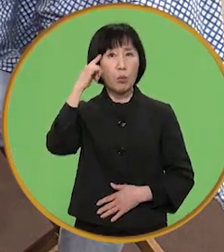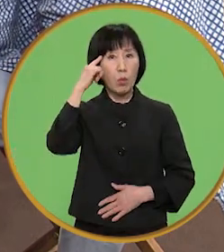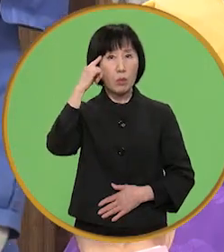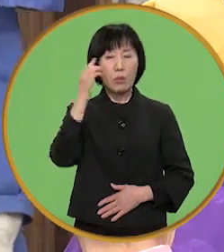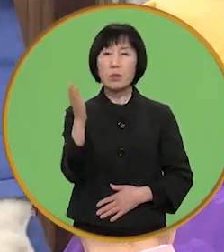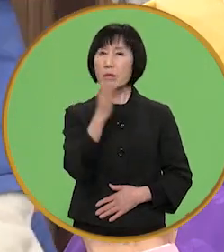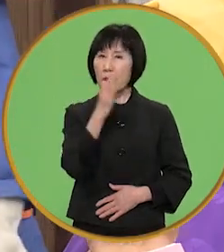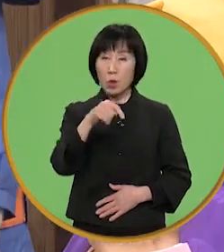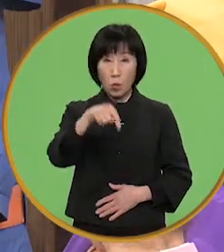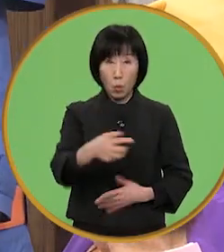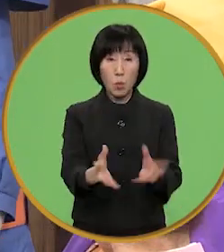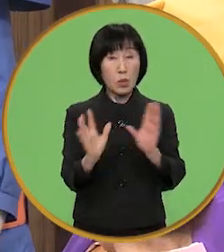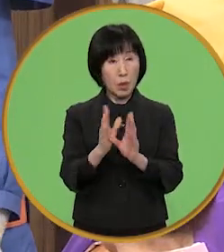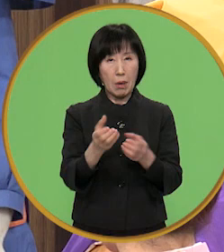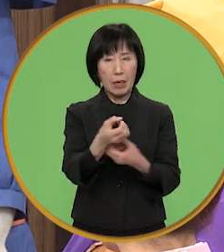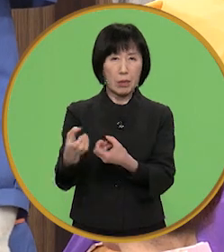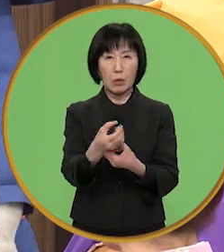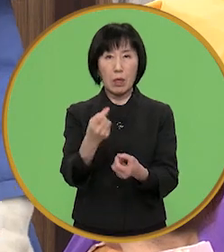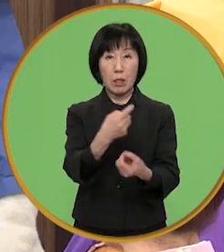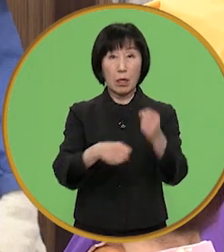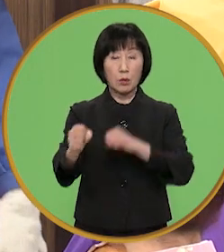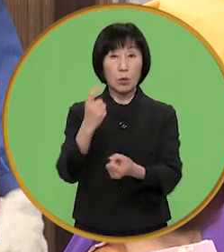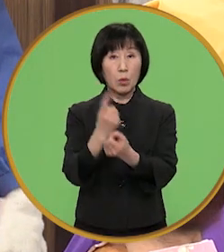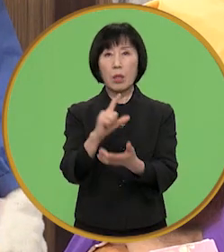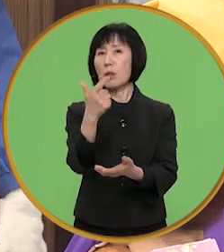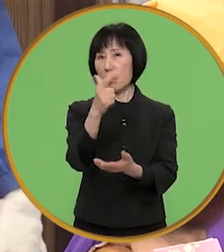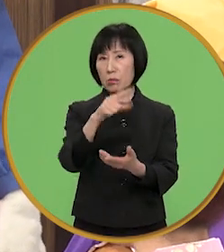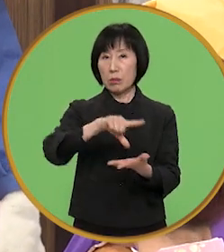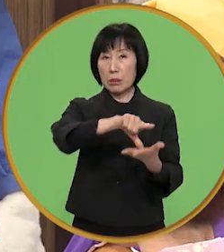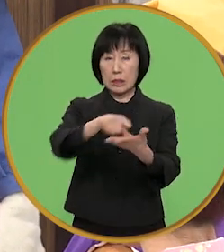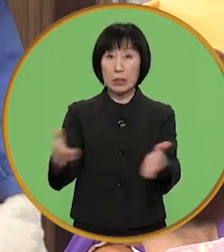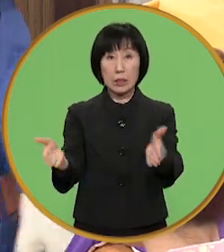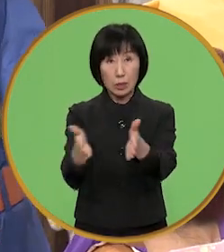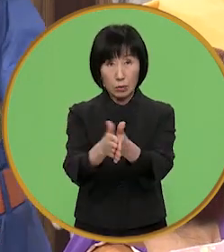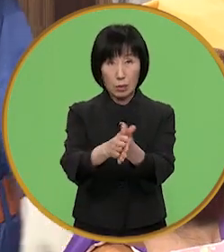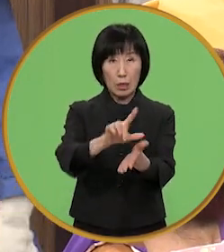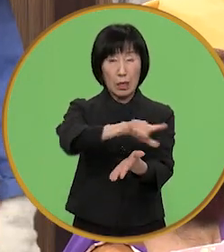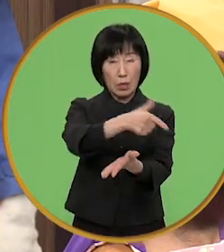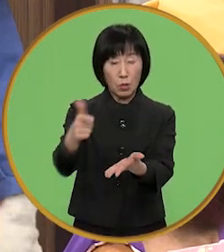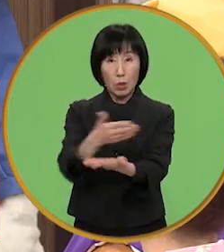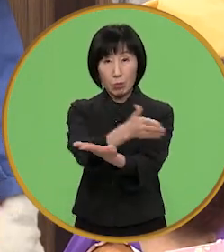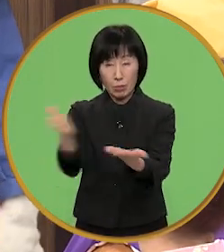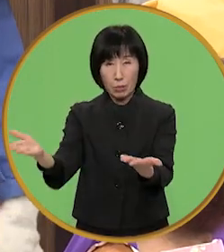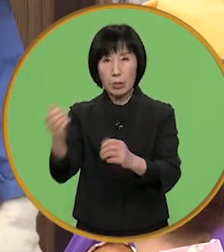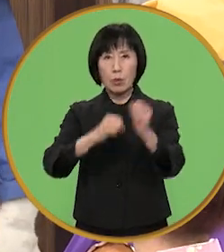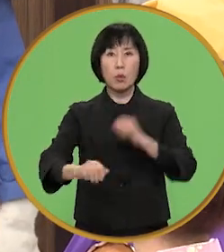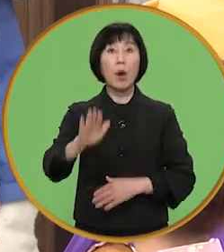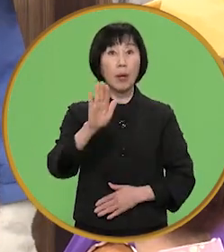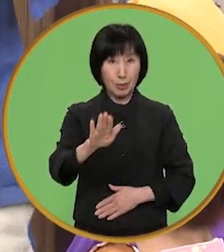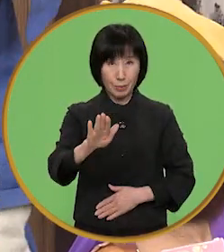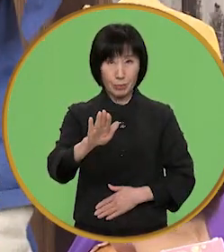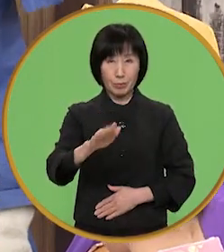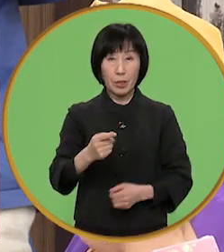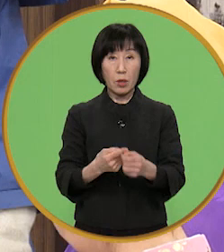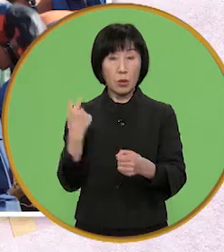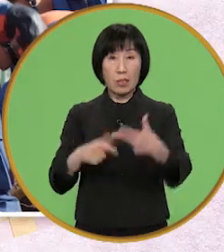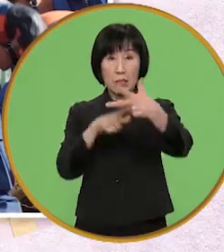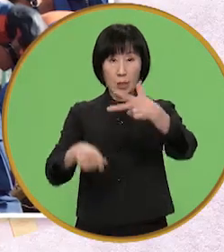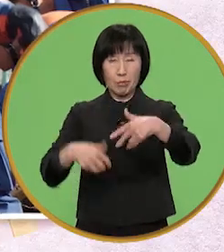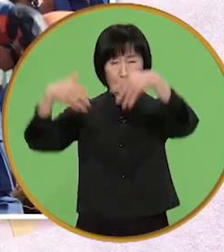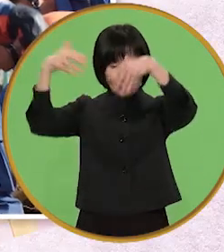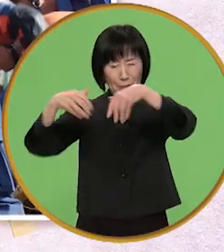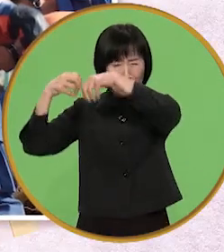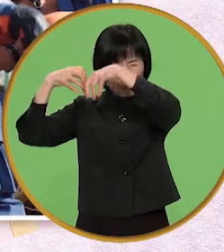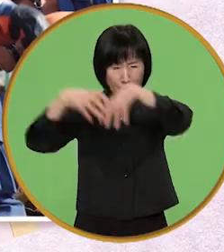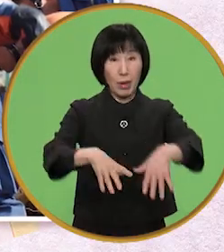か。 消防団は消火活動をはじめ地域に密着して様々な活動を行っています。